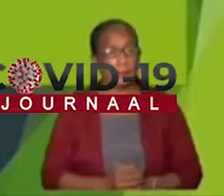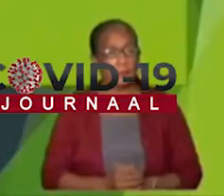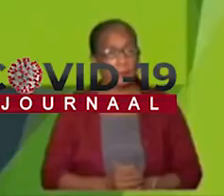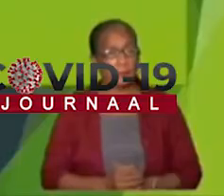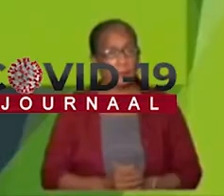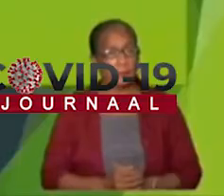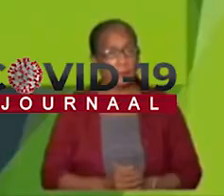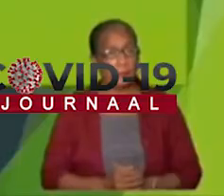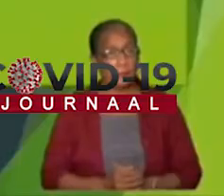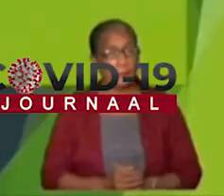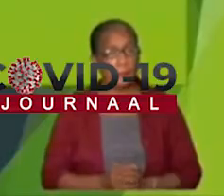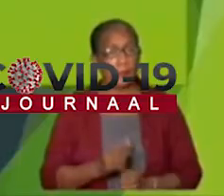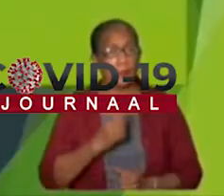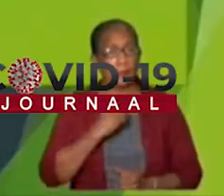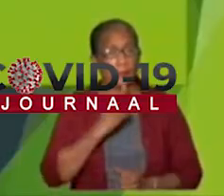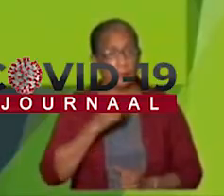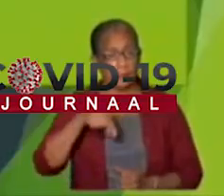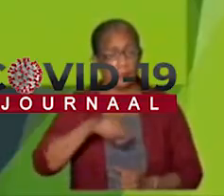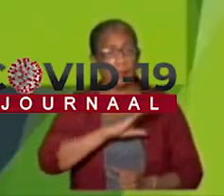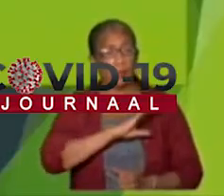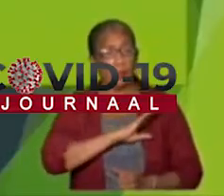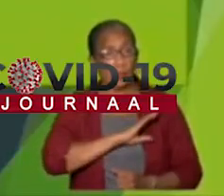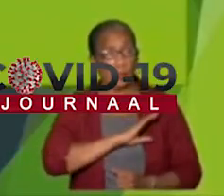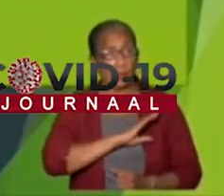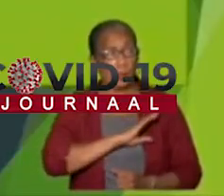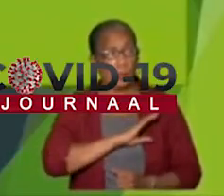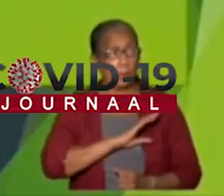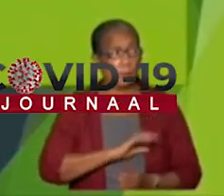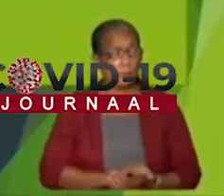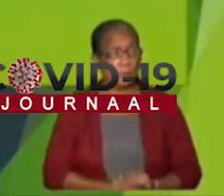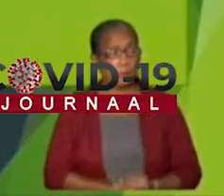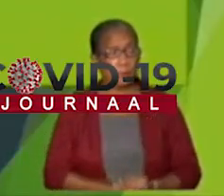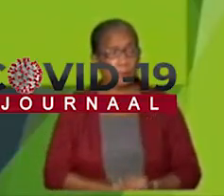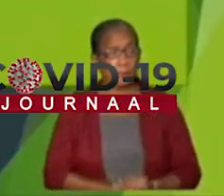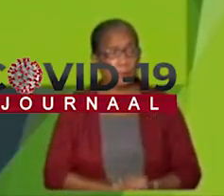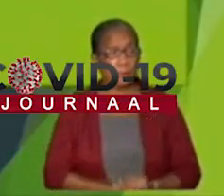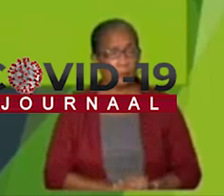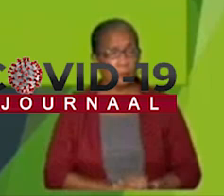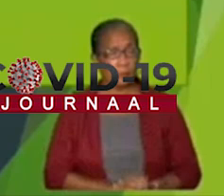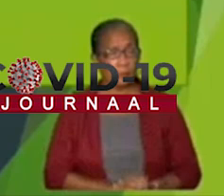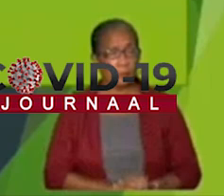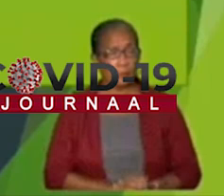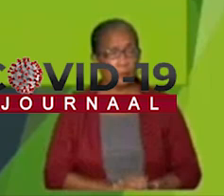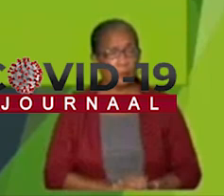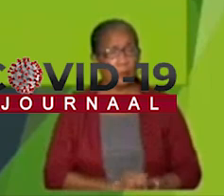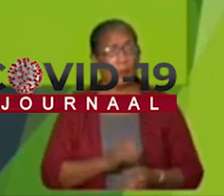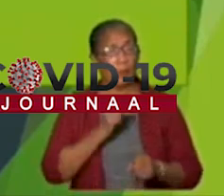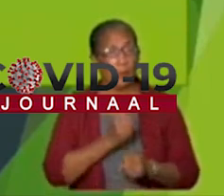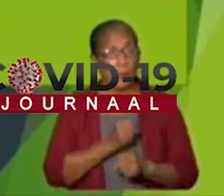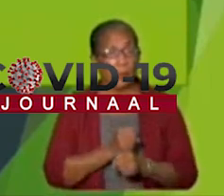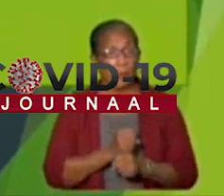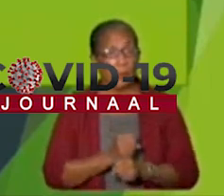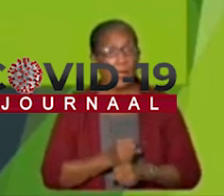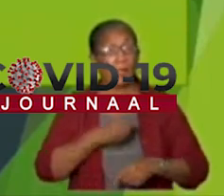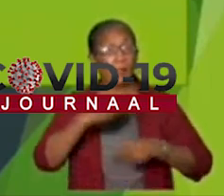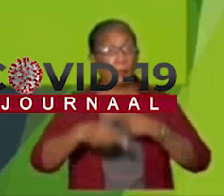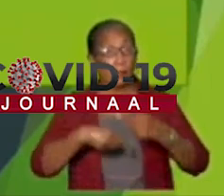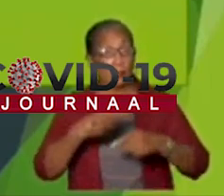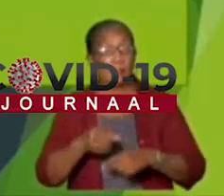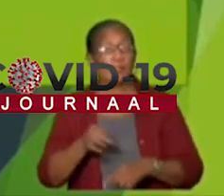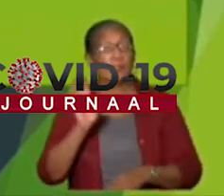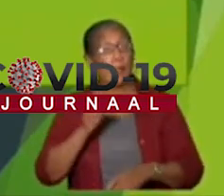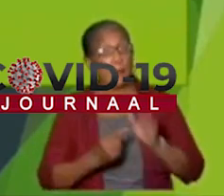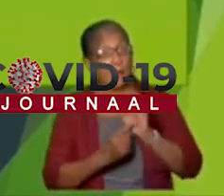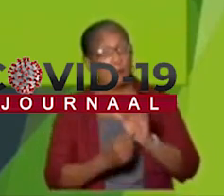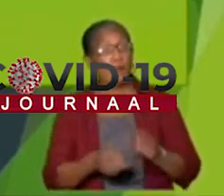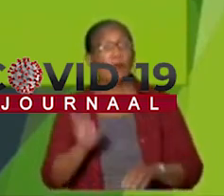Wat voorgaande sprekers aangaven, dit is ook even goed voor ons personeel, dat ze even op adem kunnen komen, dat we kunnen werken aan de werkprocessen,